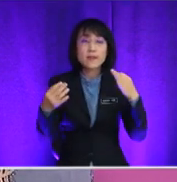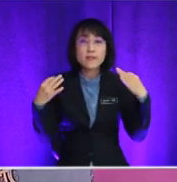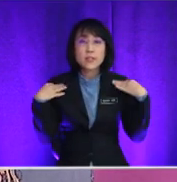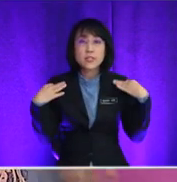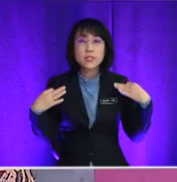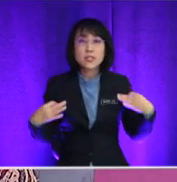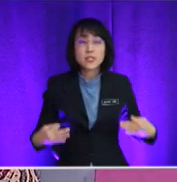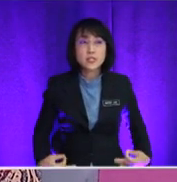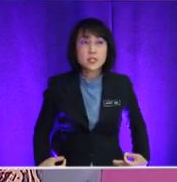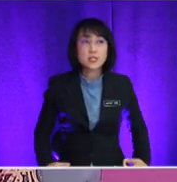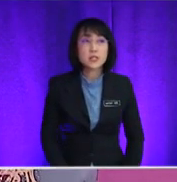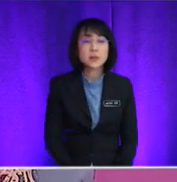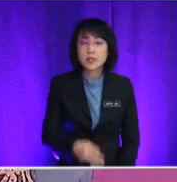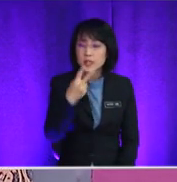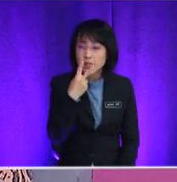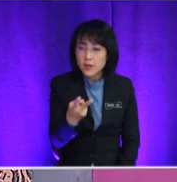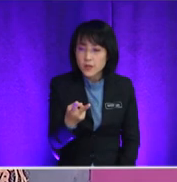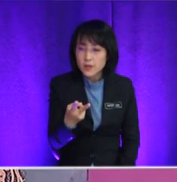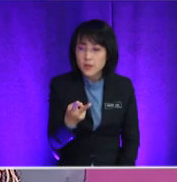fisika itu maksudnya